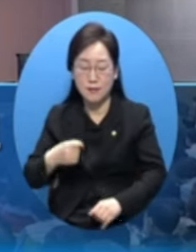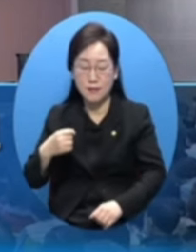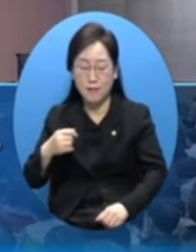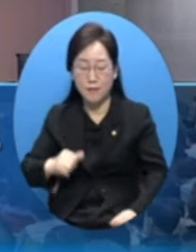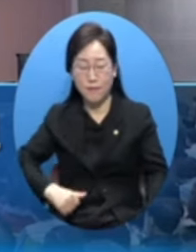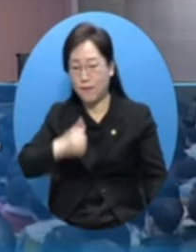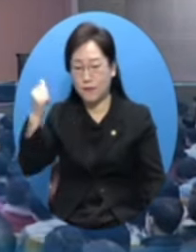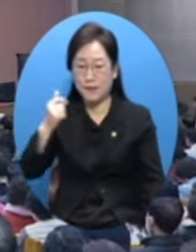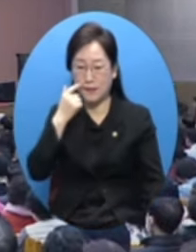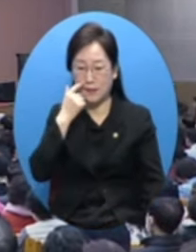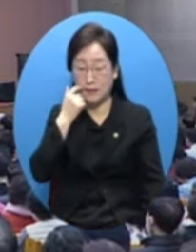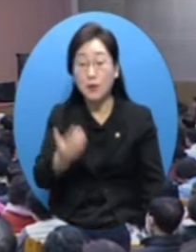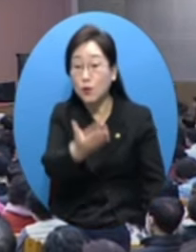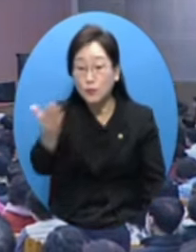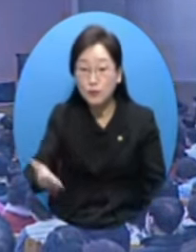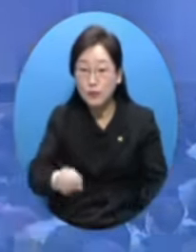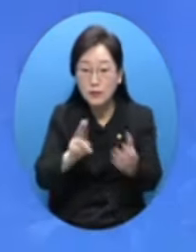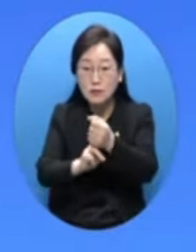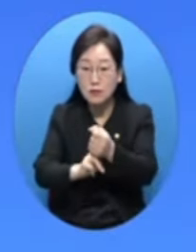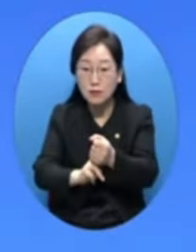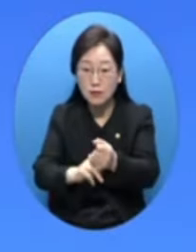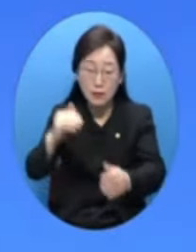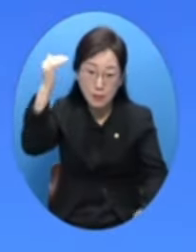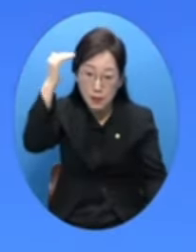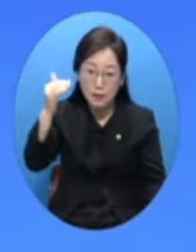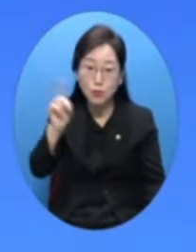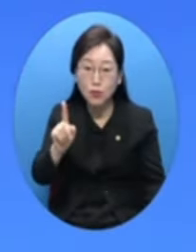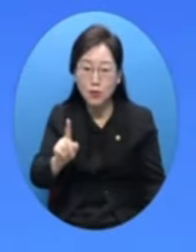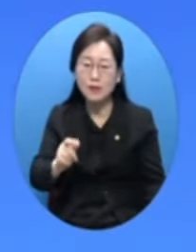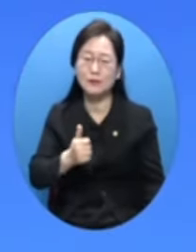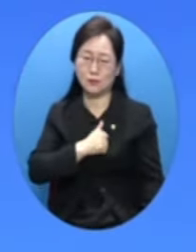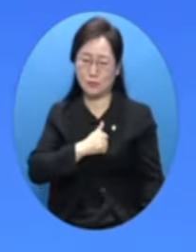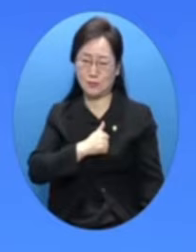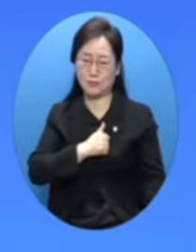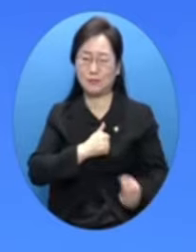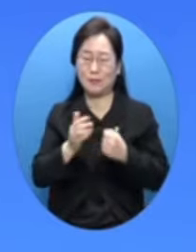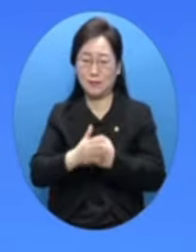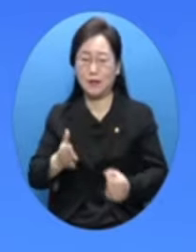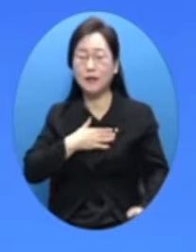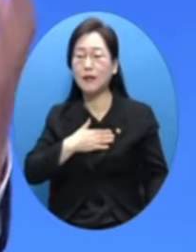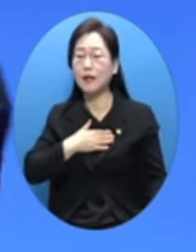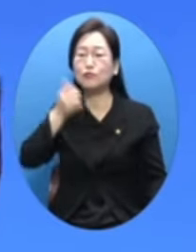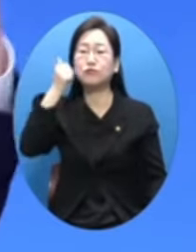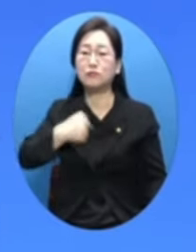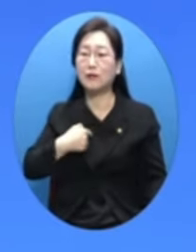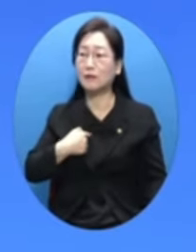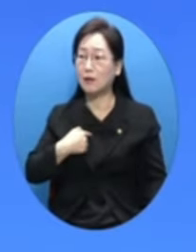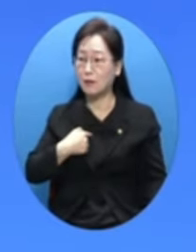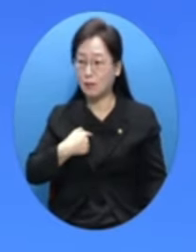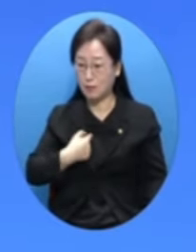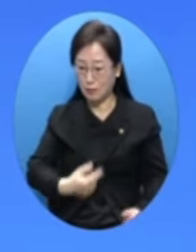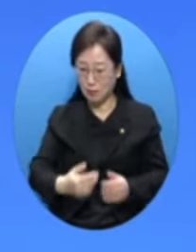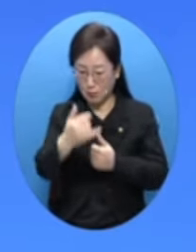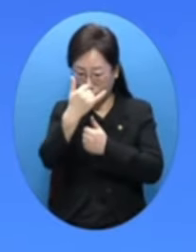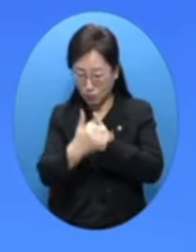여러분, 기적을 가름하는 것이 이 알량한 자존심입니다. 내가 누군데 날 이렇게 대해.